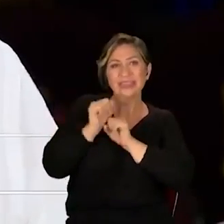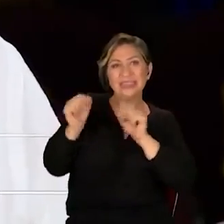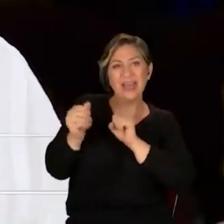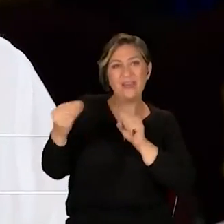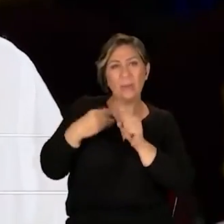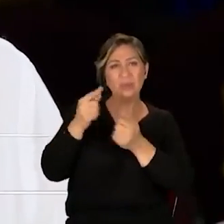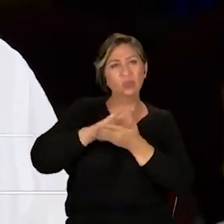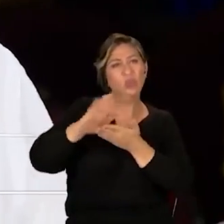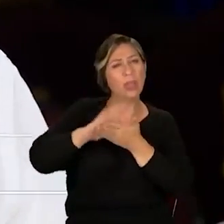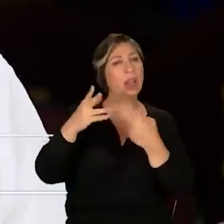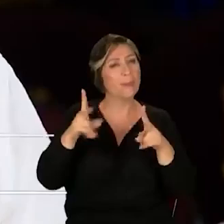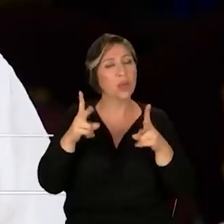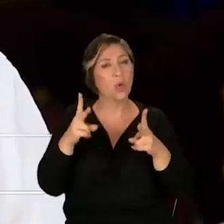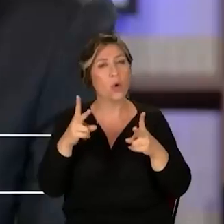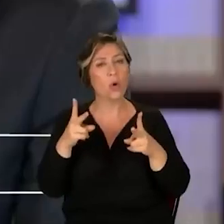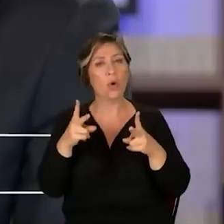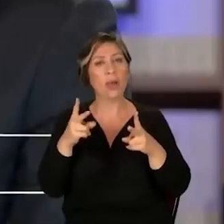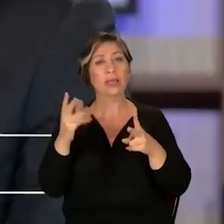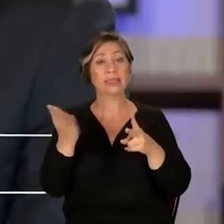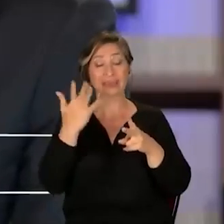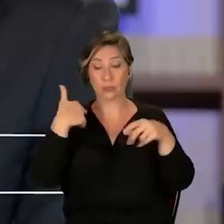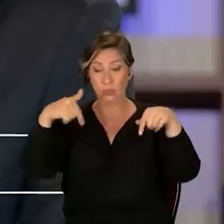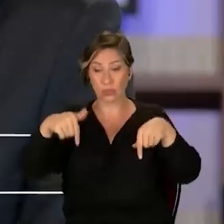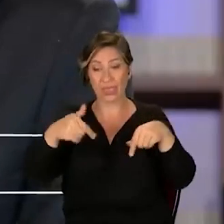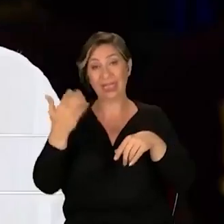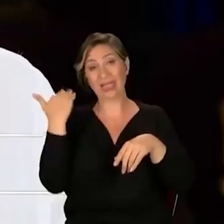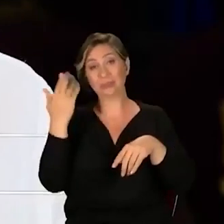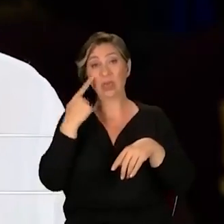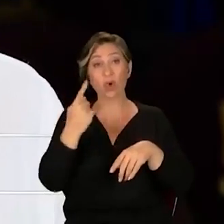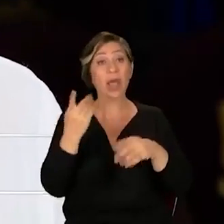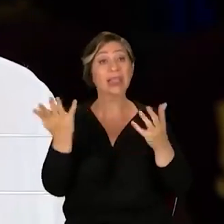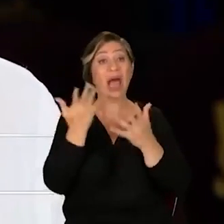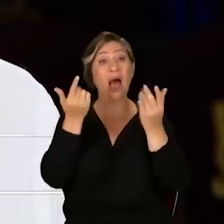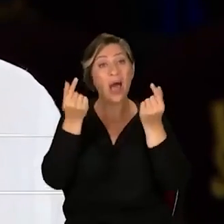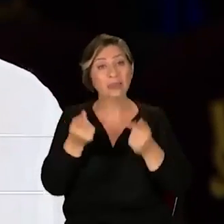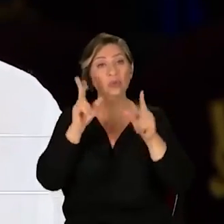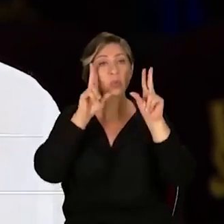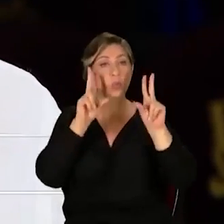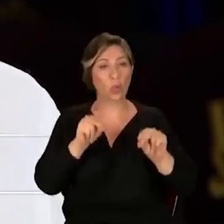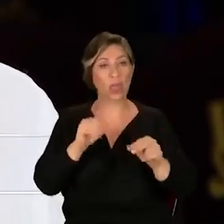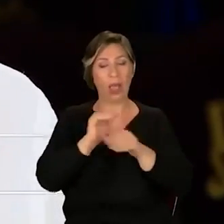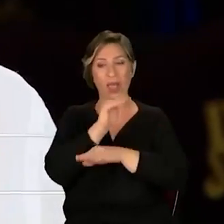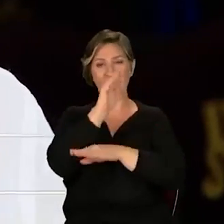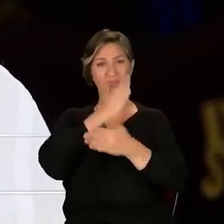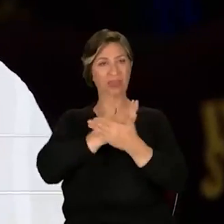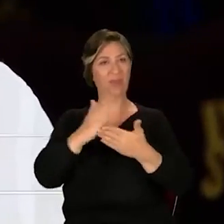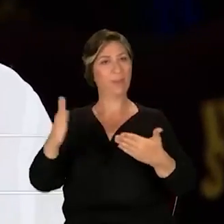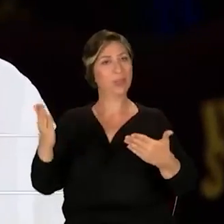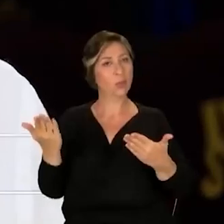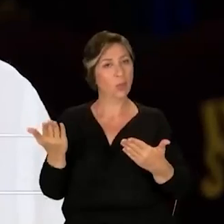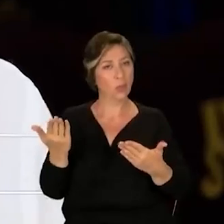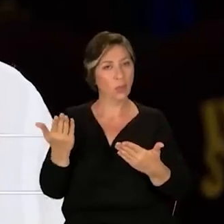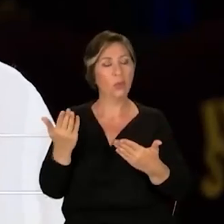telafi edilebiliyor. Yani nasıl biz bugün geçmişe göre çok daha az uyuyaraktan hayatımızı bir